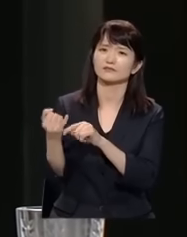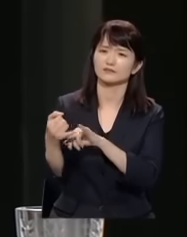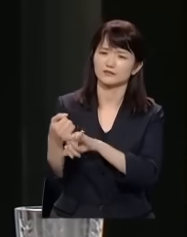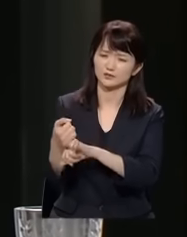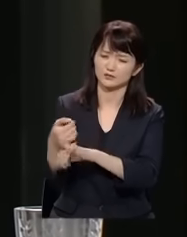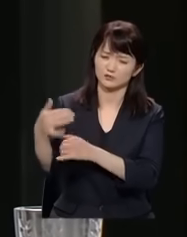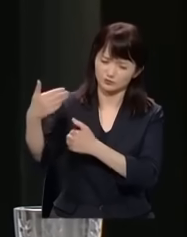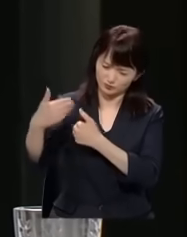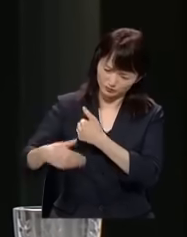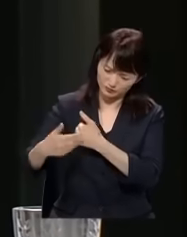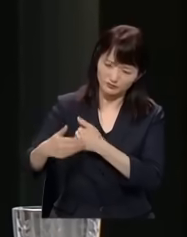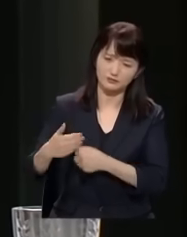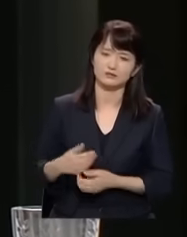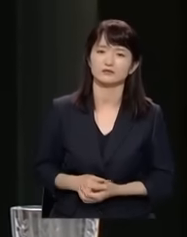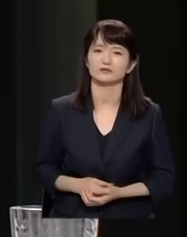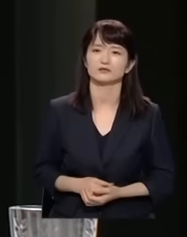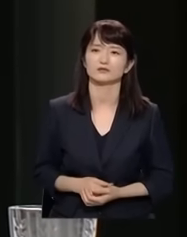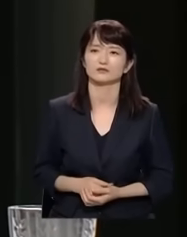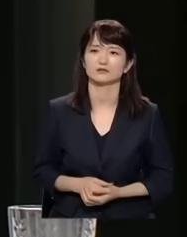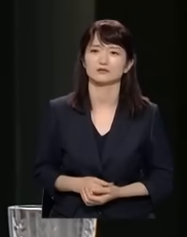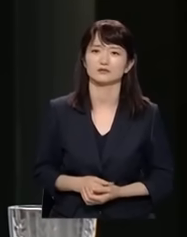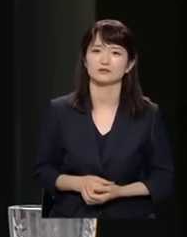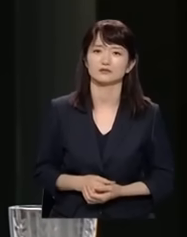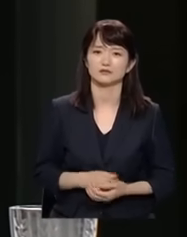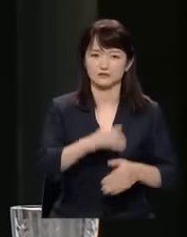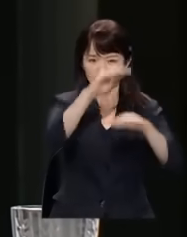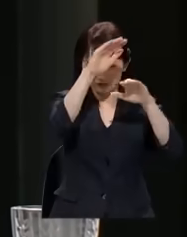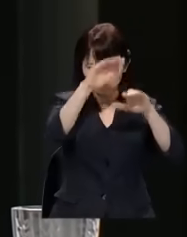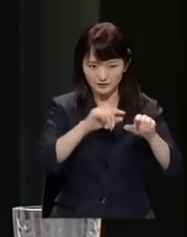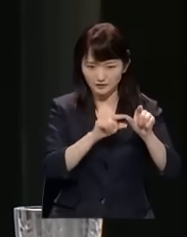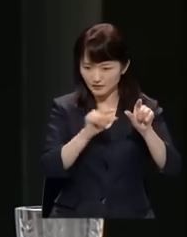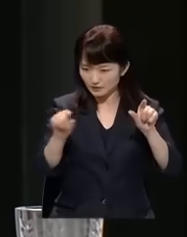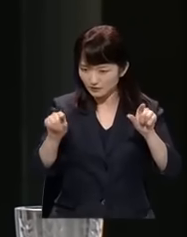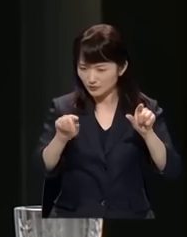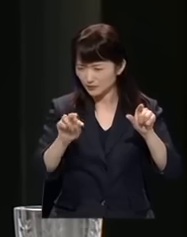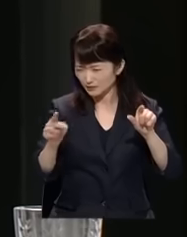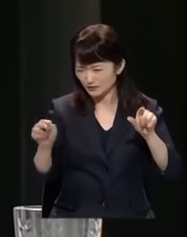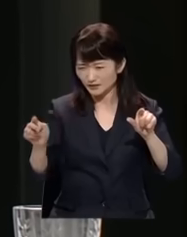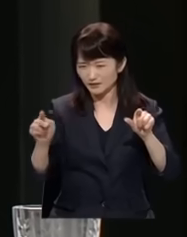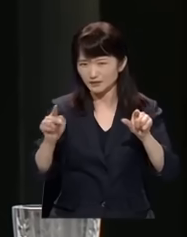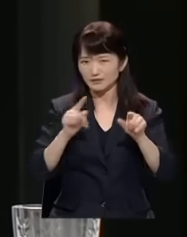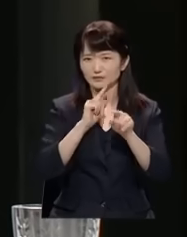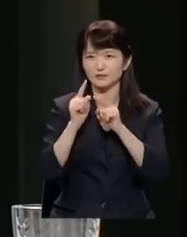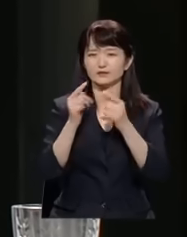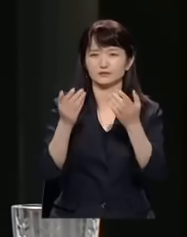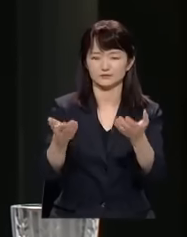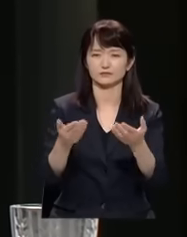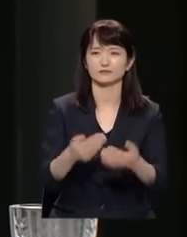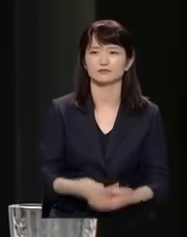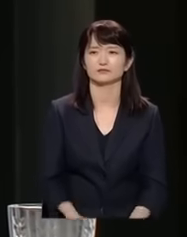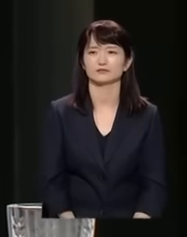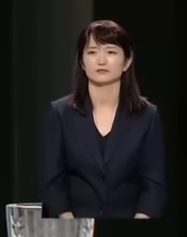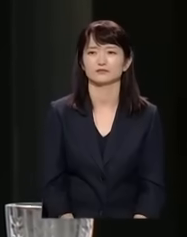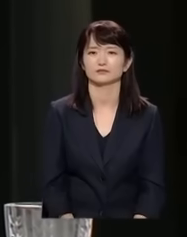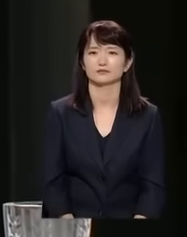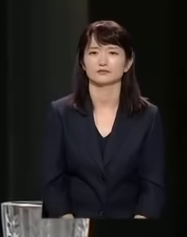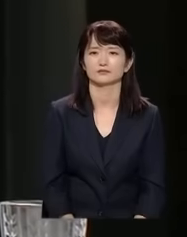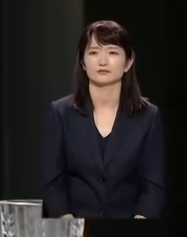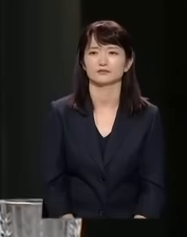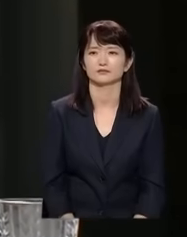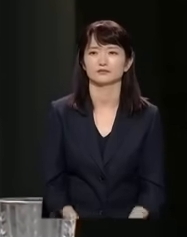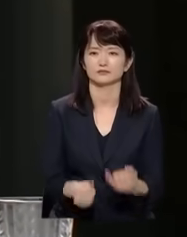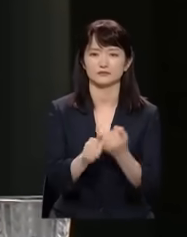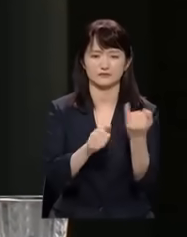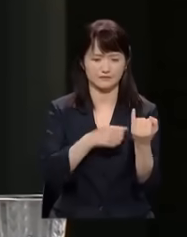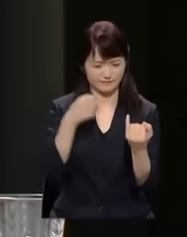얘기를 하시는데 그래서 많은 부분 좀 각색을 했다는 거 미리 좀 말씀을 드리겠습니다 매맞는